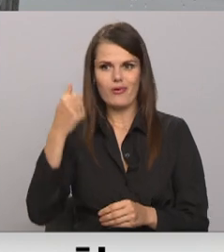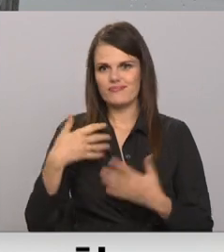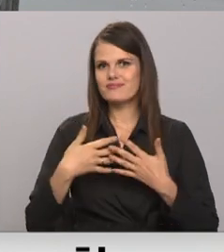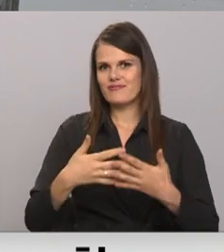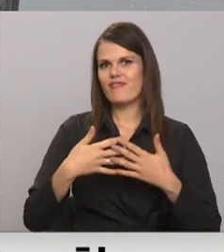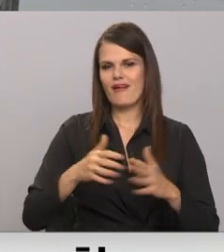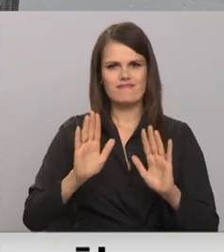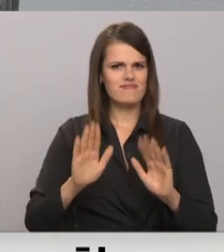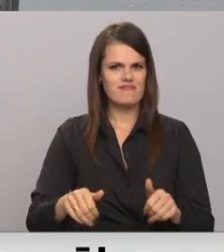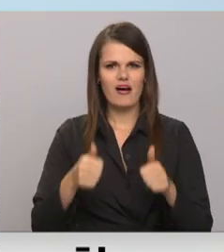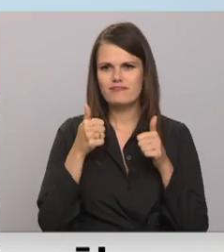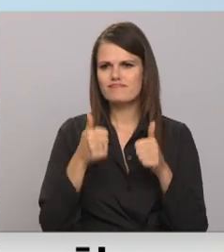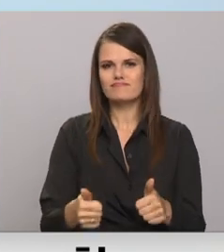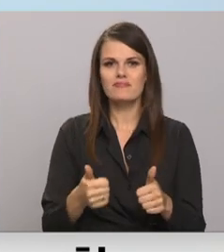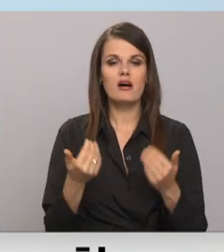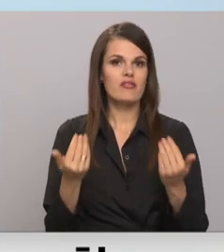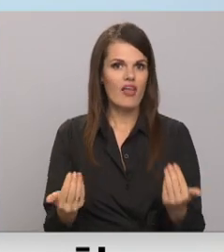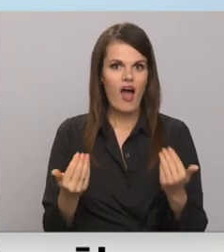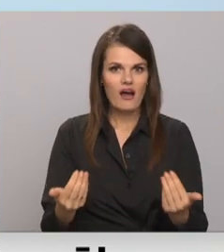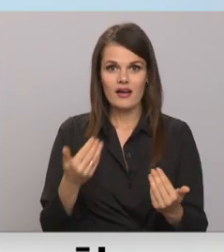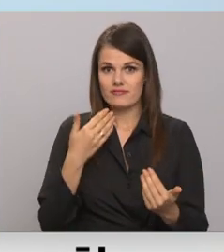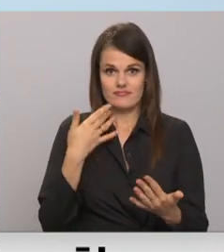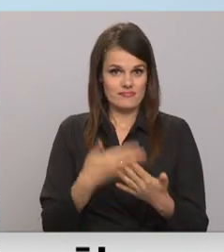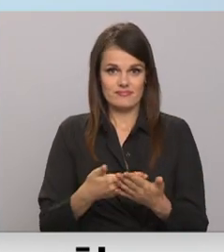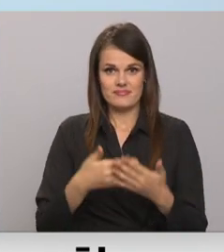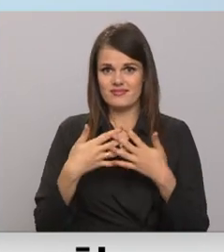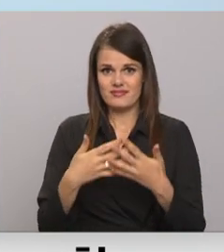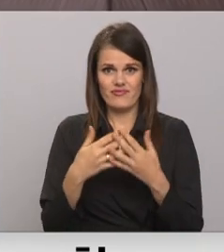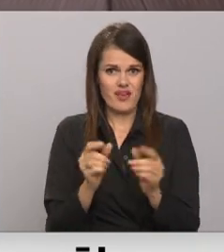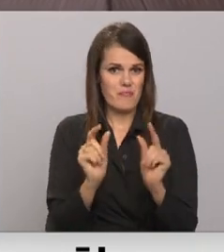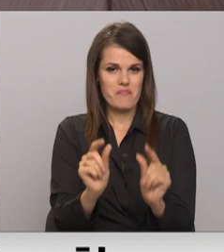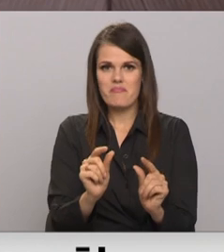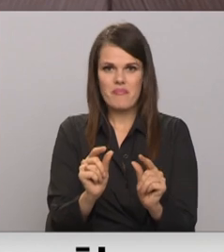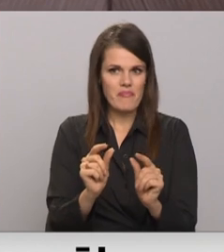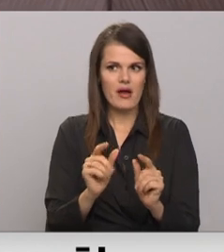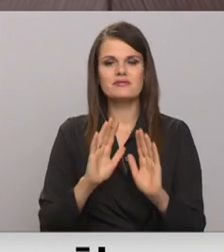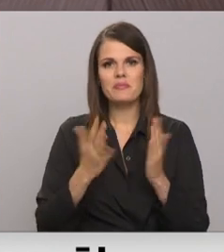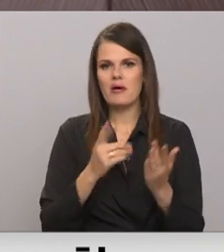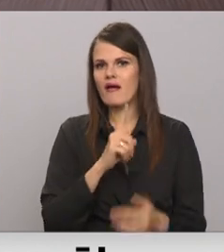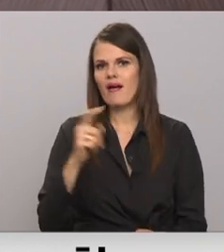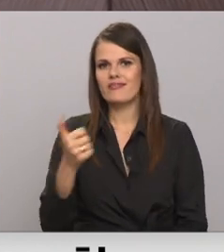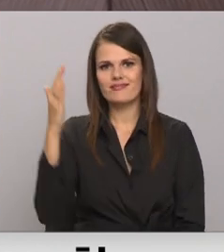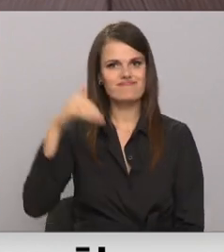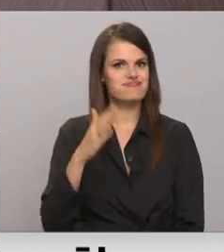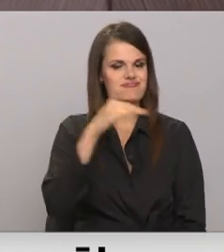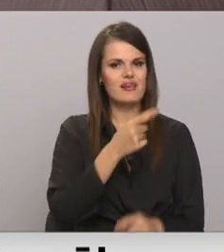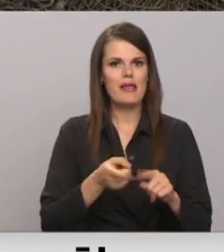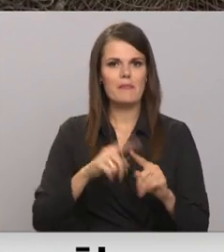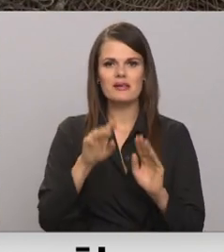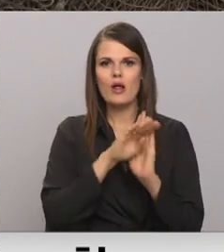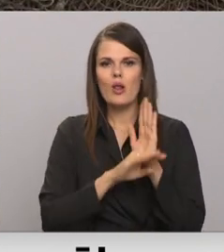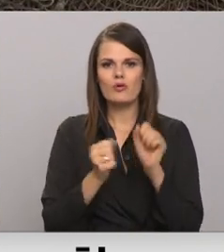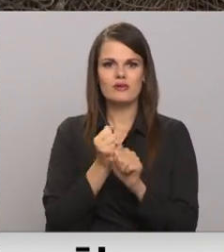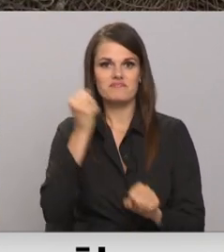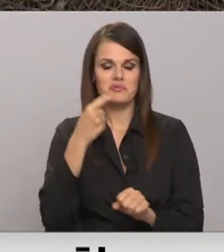zvejnieki kvotas varēja izvejot, bet pēdējos gados nozveja ir mazāka. Bet viņš uzsver, ka katrs gads ir citādāks, tāpēc kvotu palielinājumu uztver